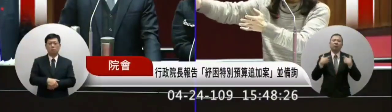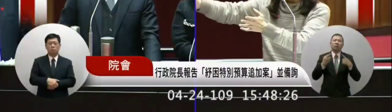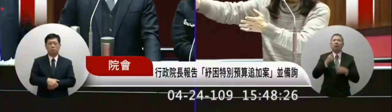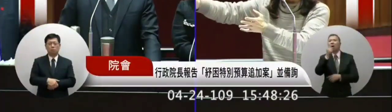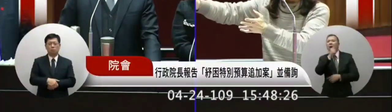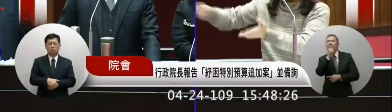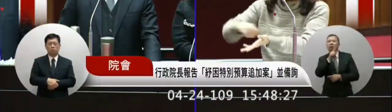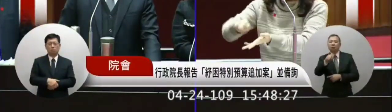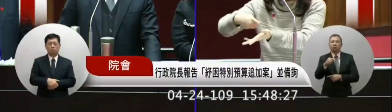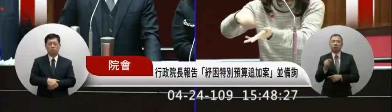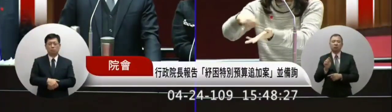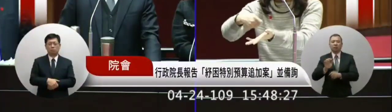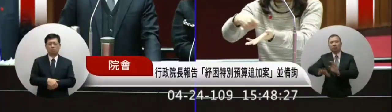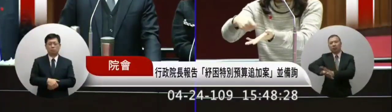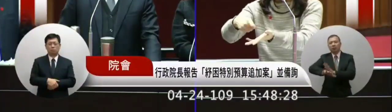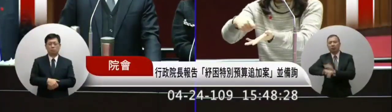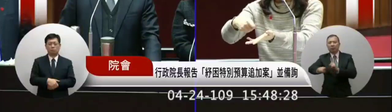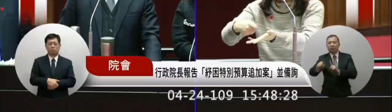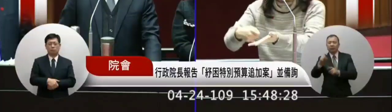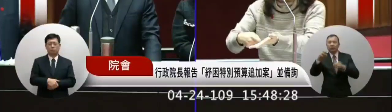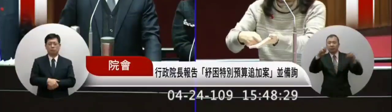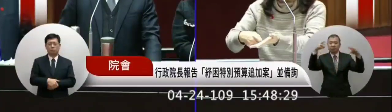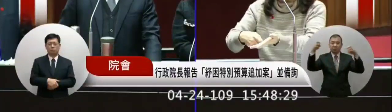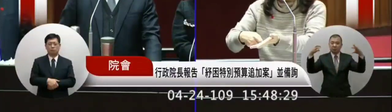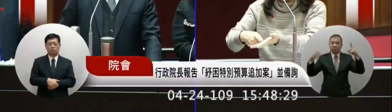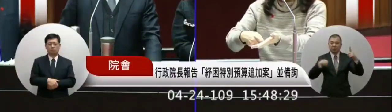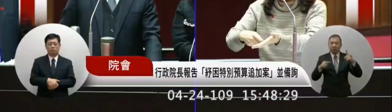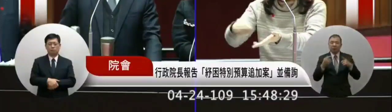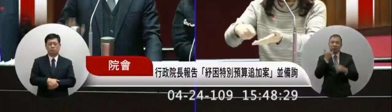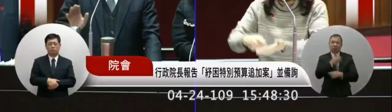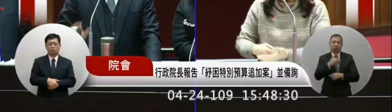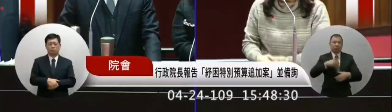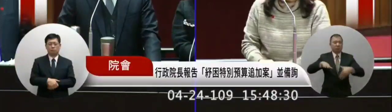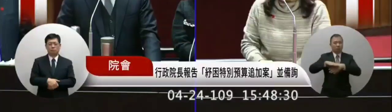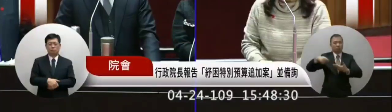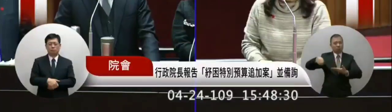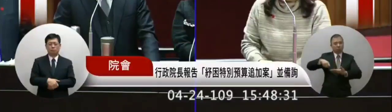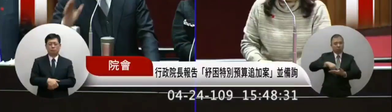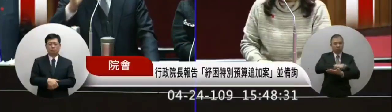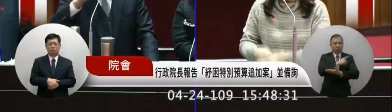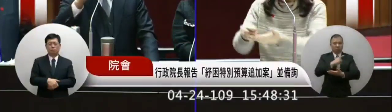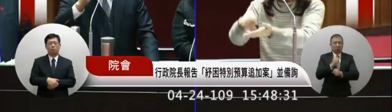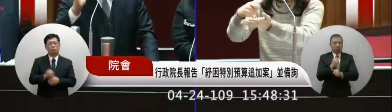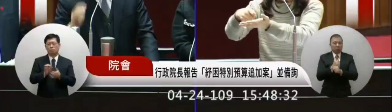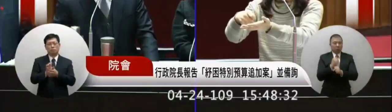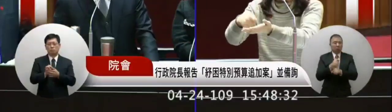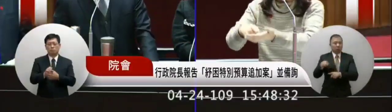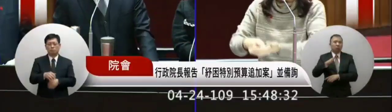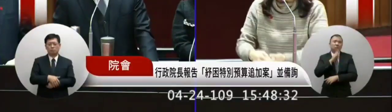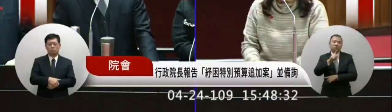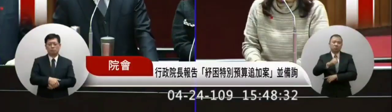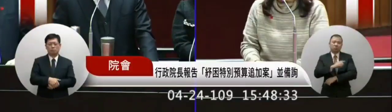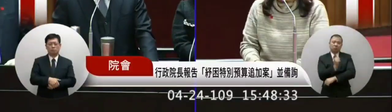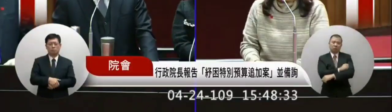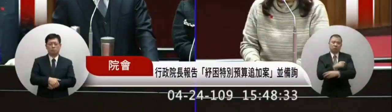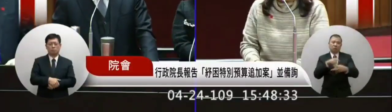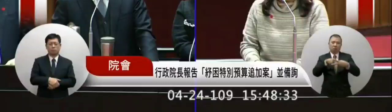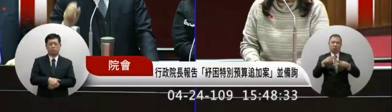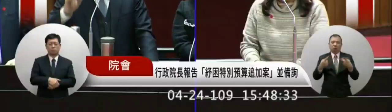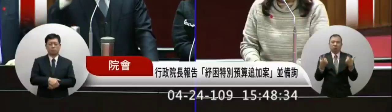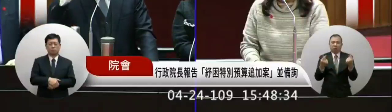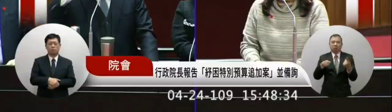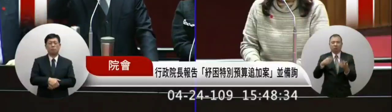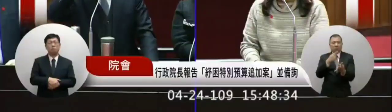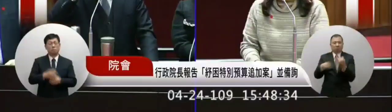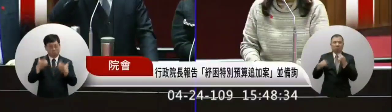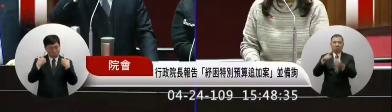是做灯光音响，他可能是一个文字的工作者，他是劳工哎。其实他是 case by case。 因